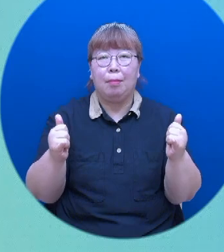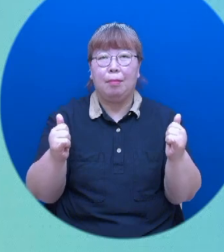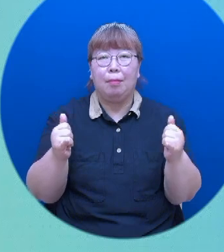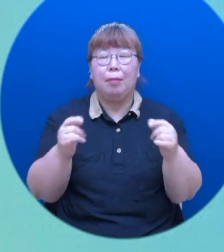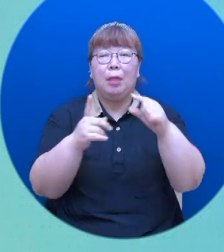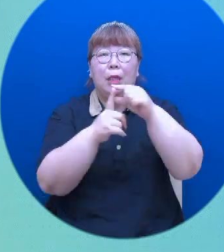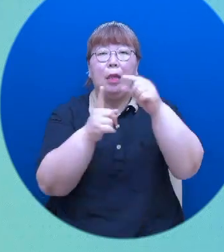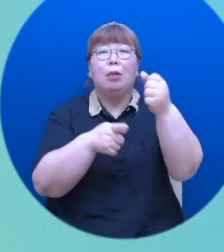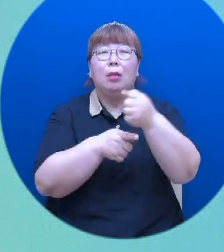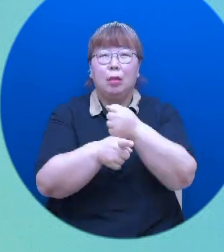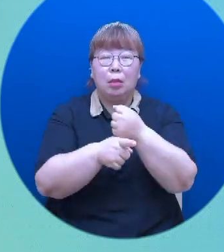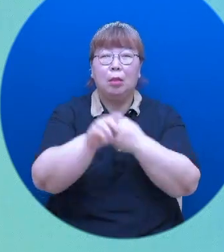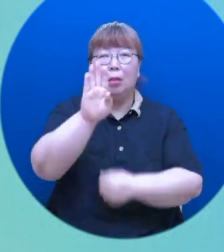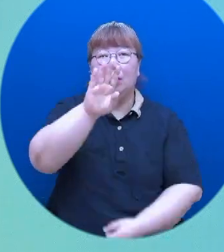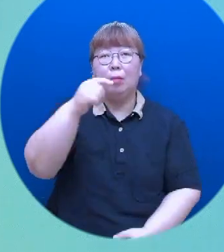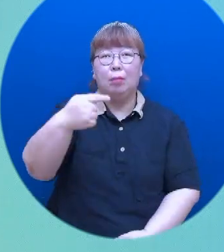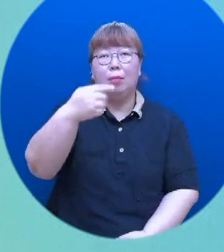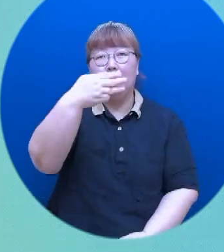이 사람을